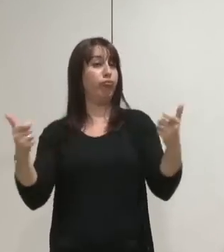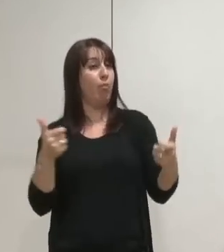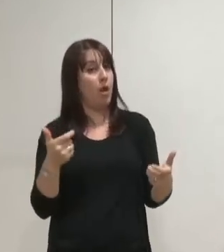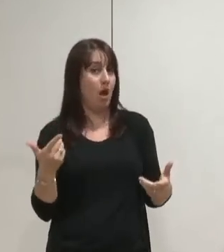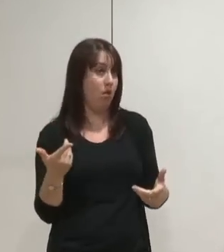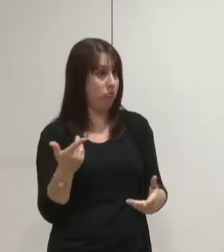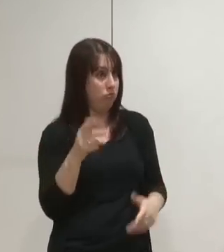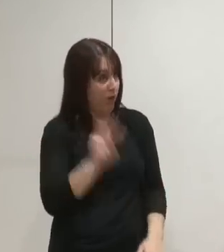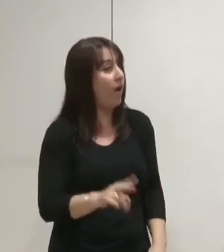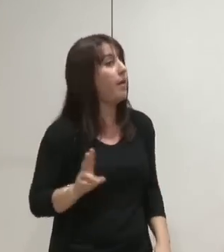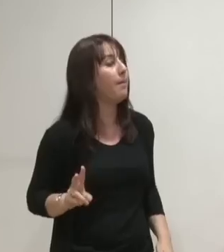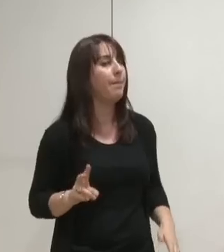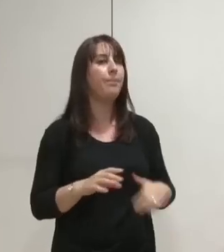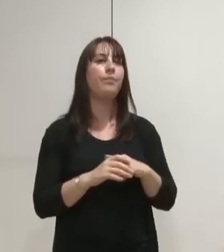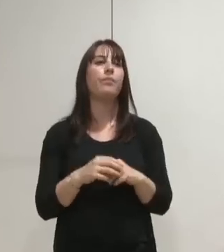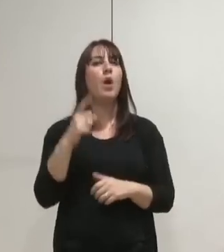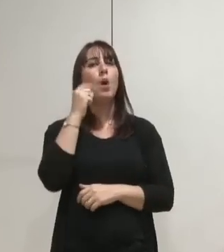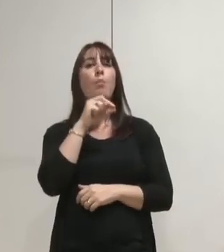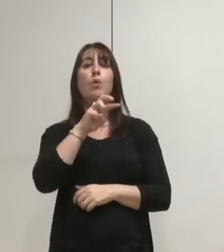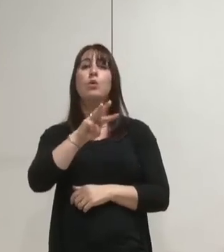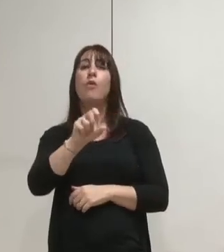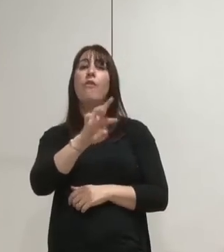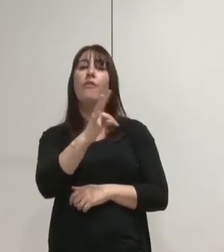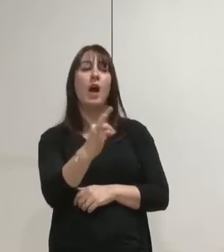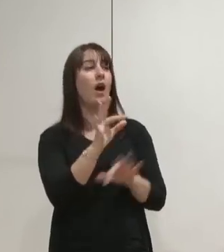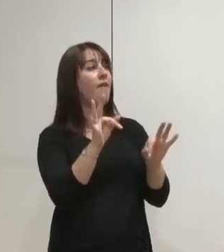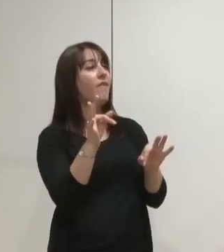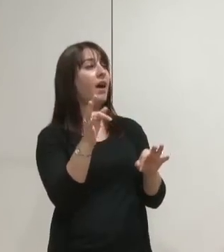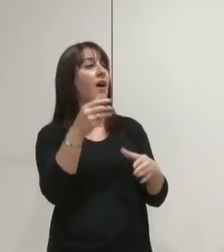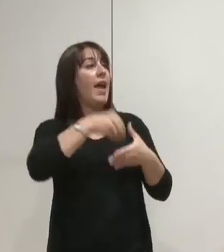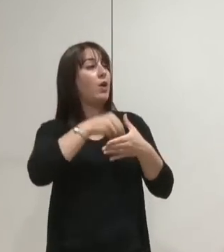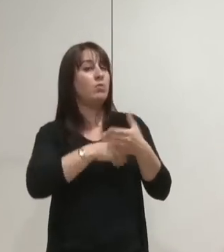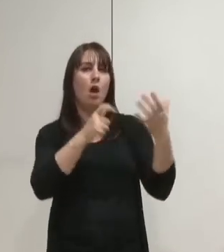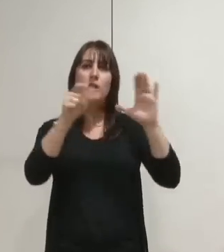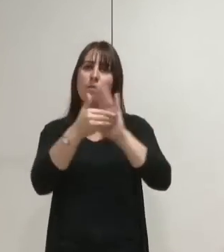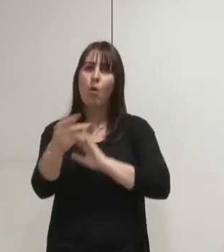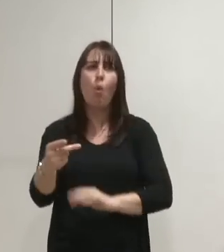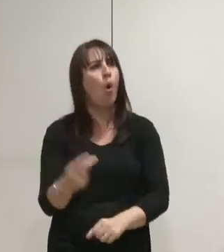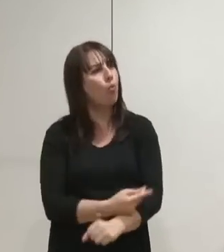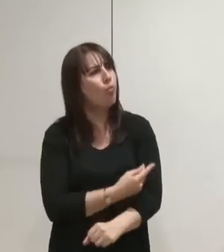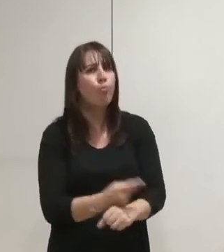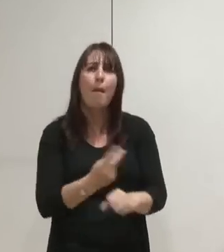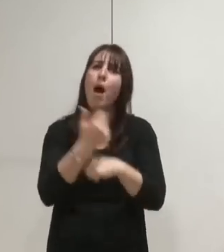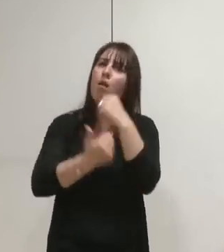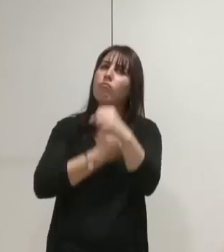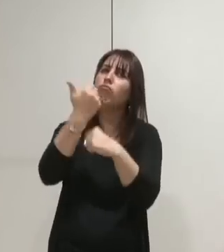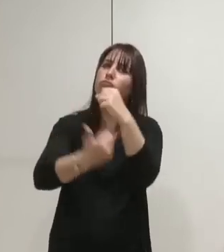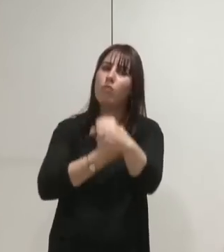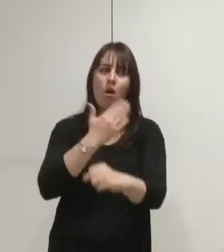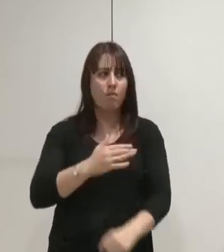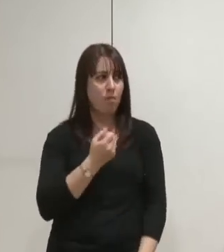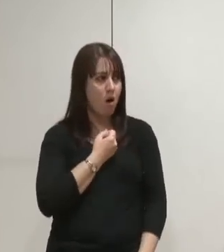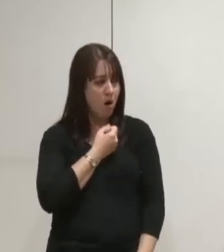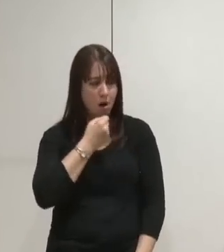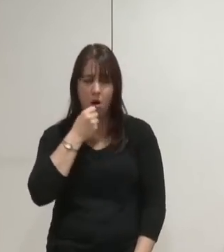après monsieur Viard vous avez parlé aussi du montant des économies 700000 € B c'est quand même très bien 700000 € par an mais je suis stupé